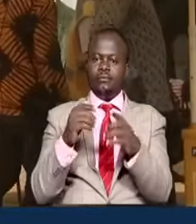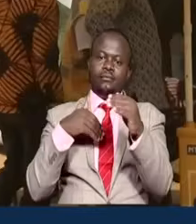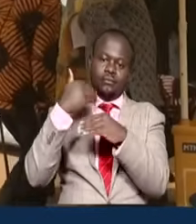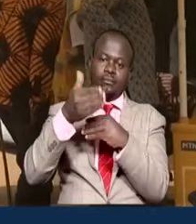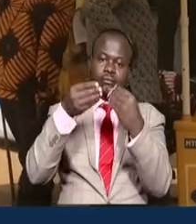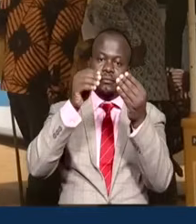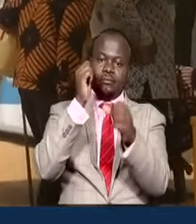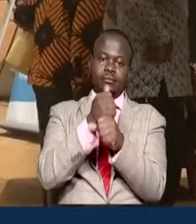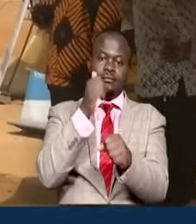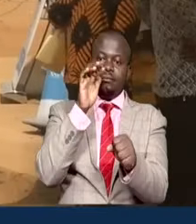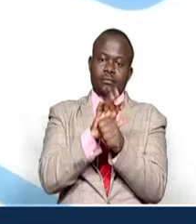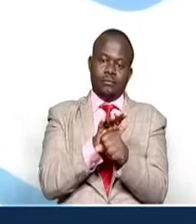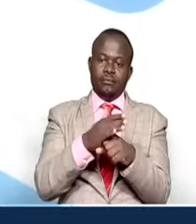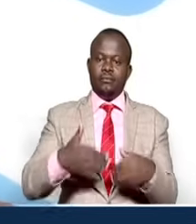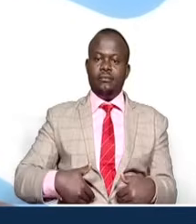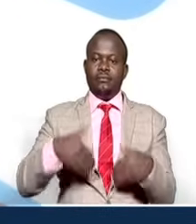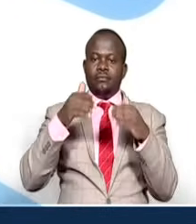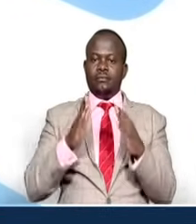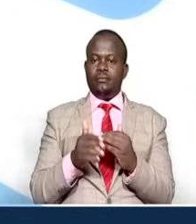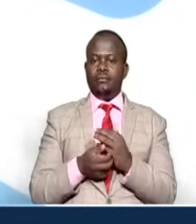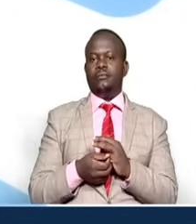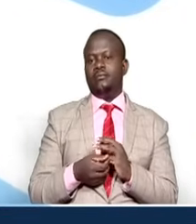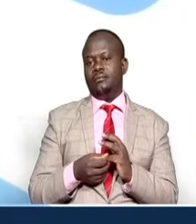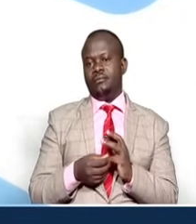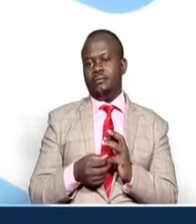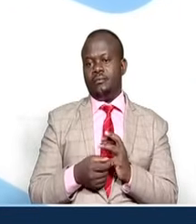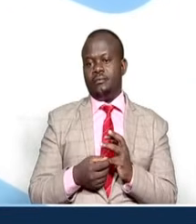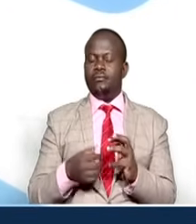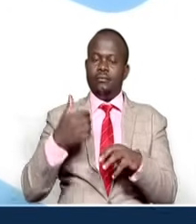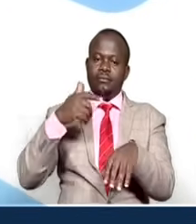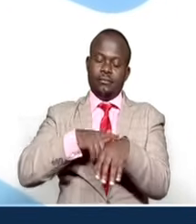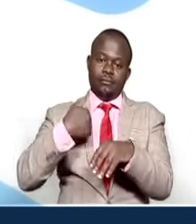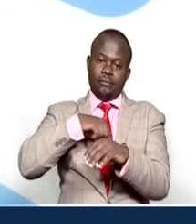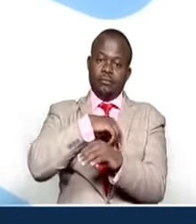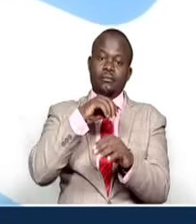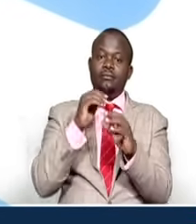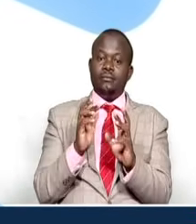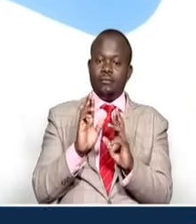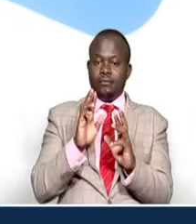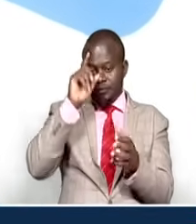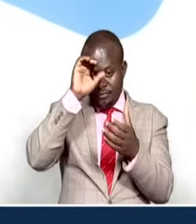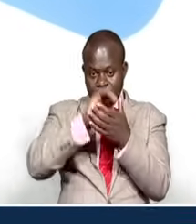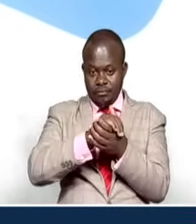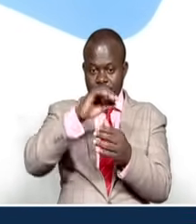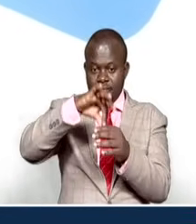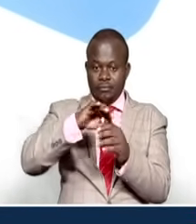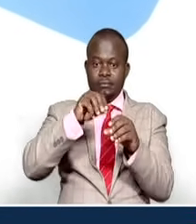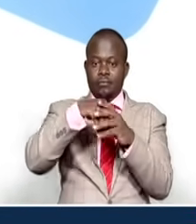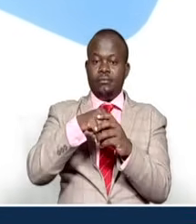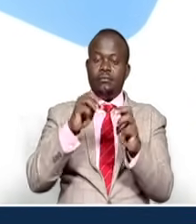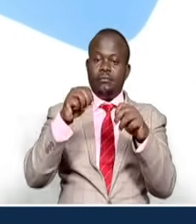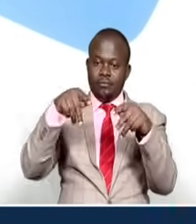binatanga akazi kenshi ku rubyiruko. Igihe naba nagiriwe icyizere ngatorwa nkajya mu nteko, nifuza kuzaba umwe mu batanga